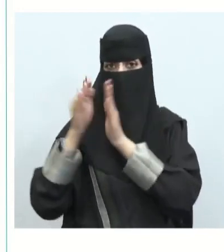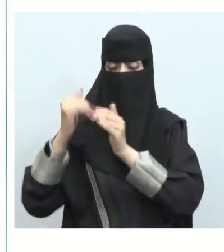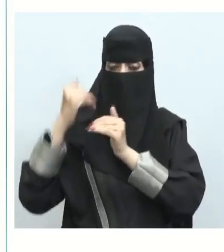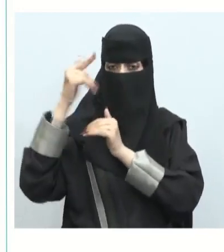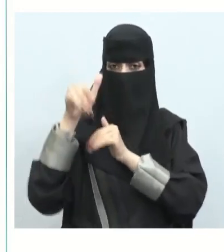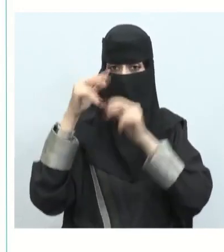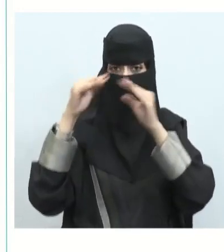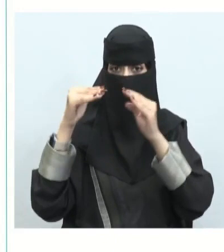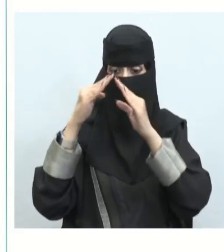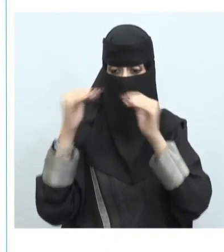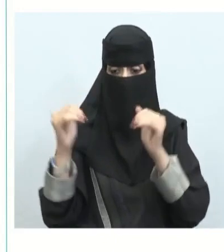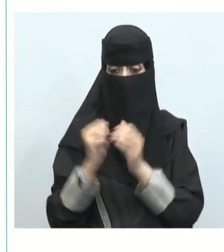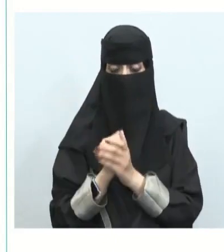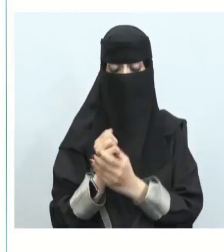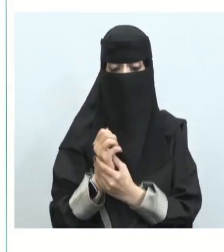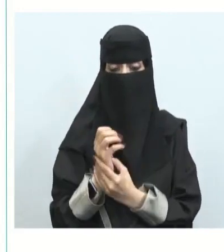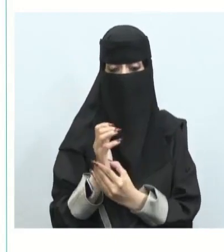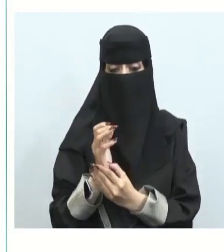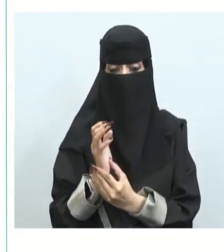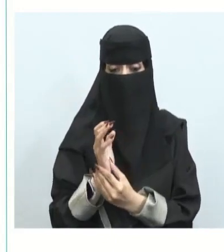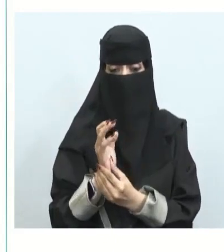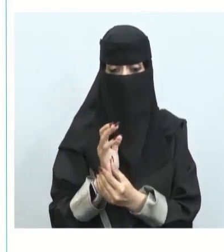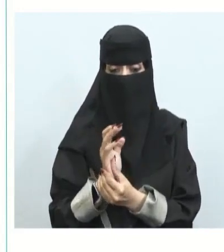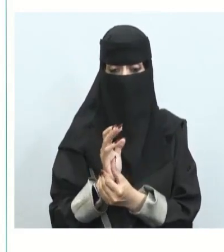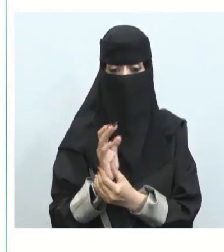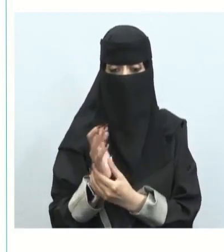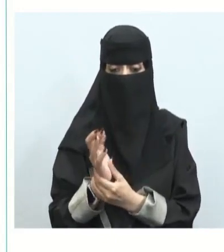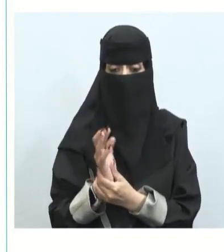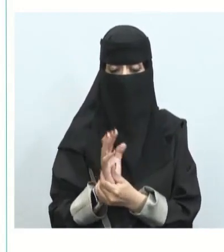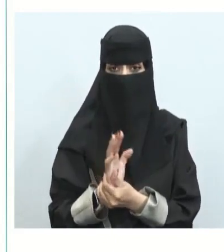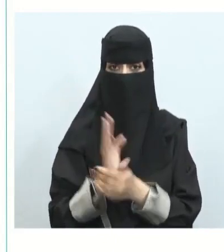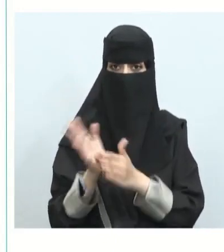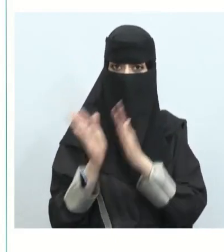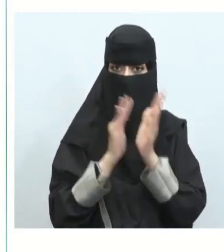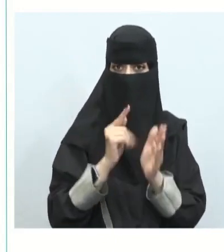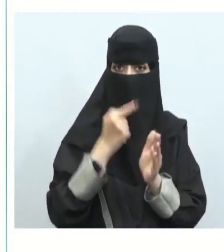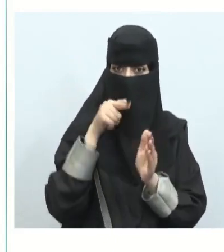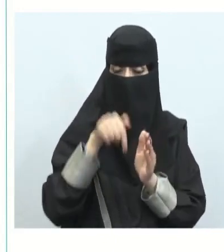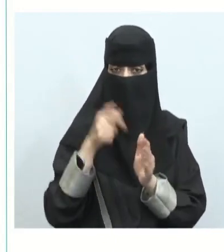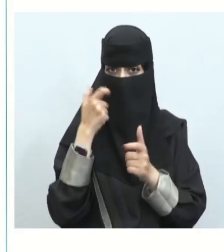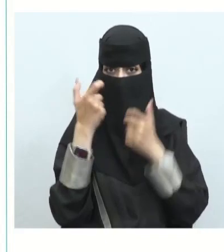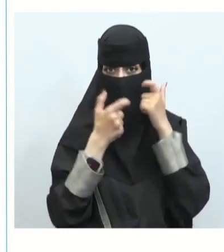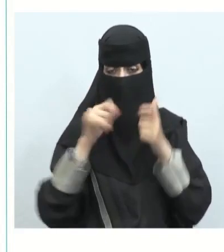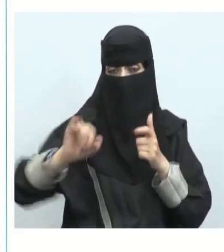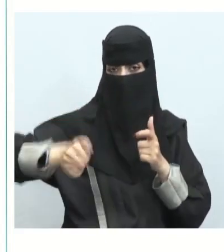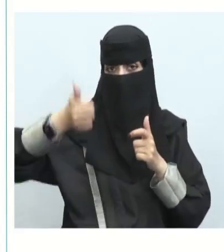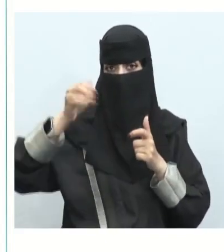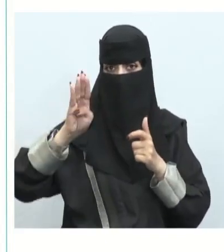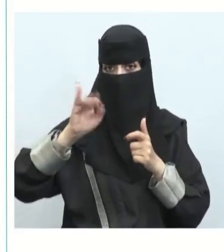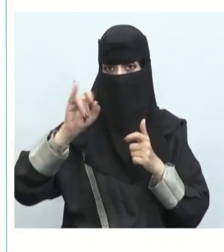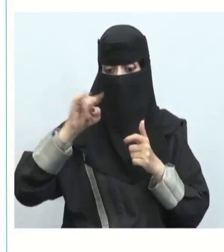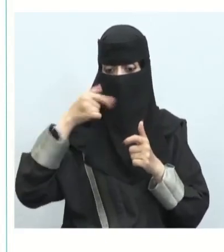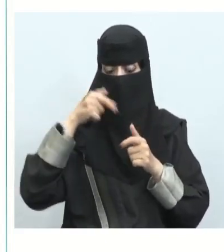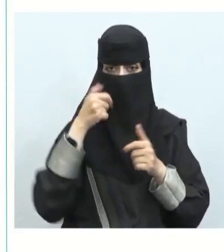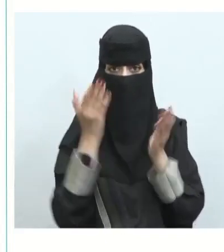هذا الهرم بعد ذلك ذكرنا نظريه ماكي لاند لاحتياجات ذكرنا انها تدرس